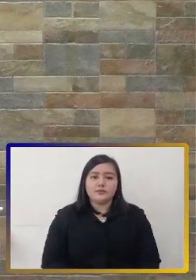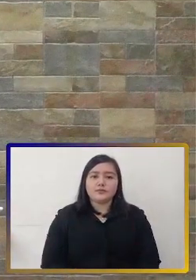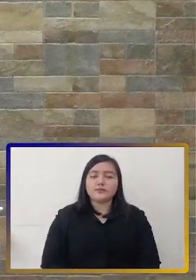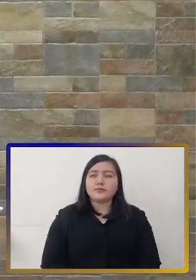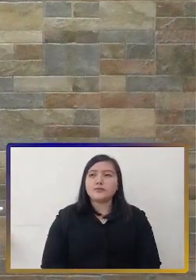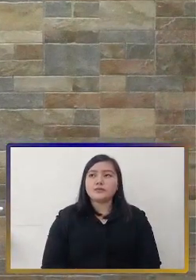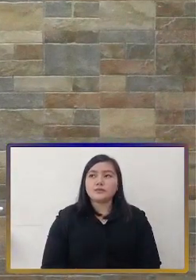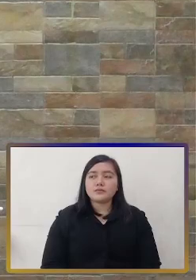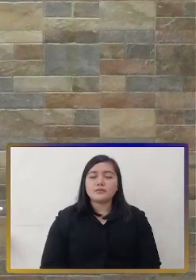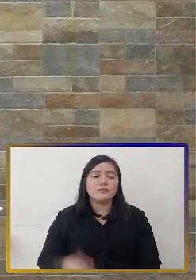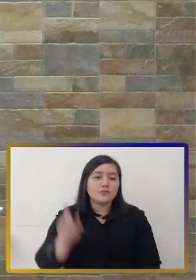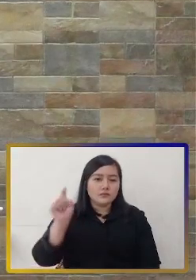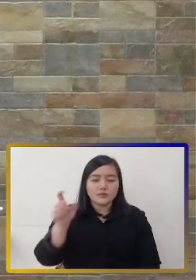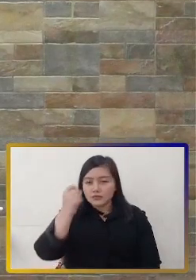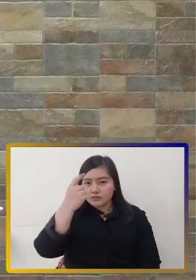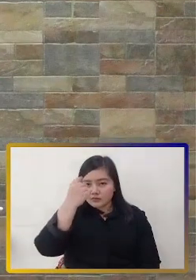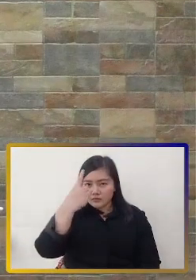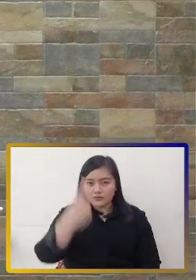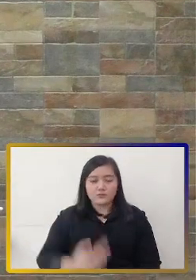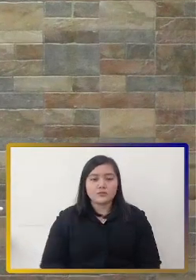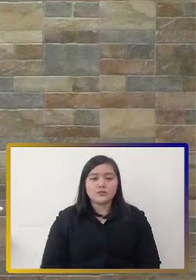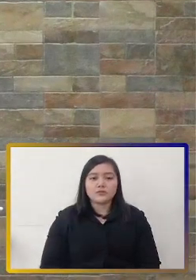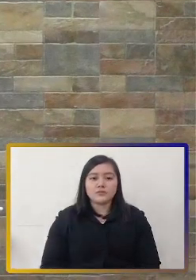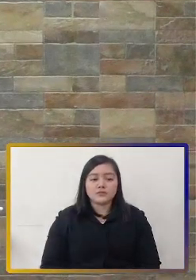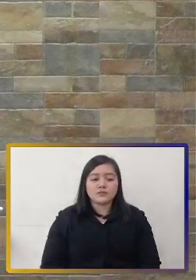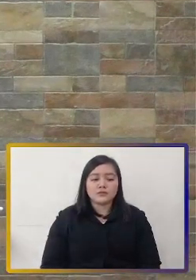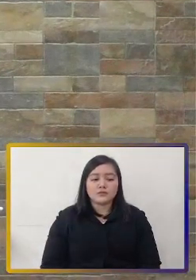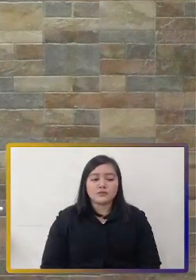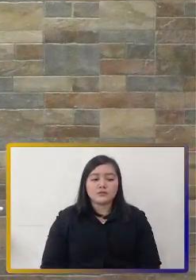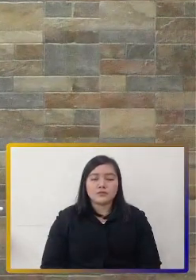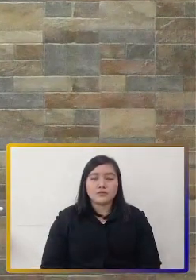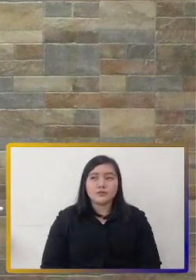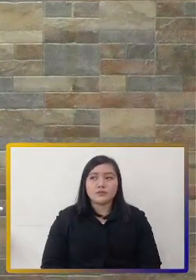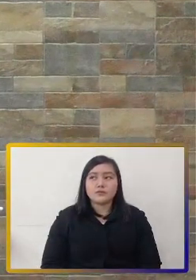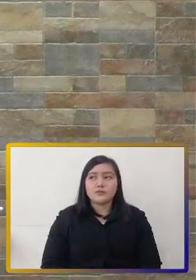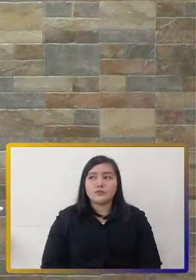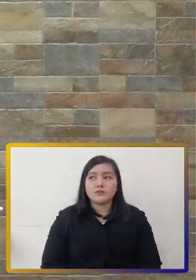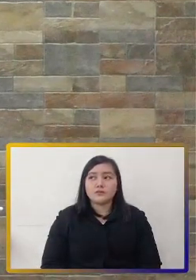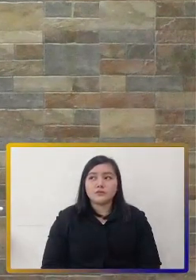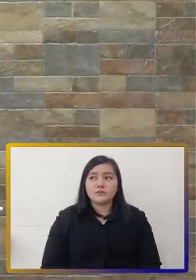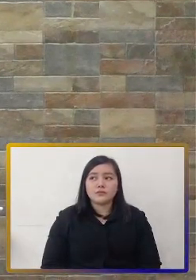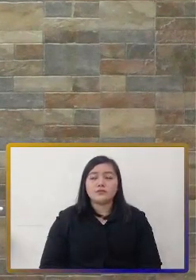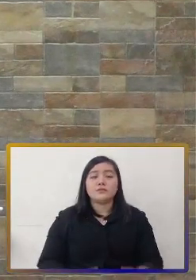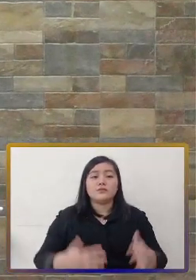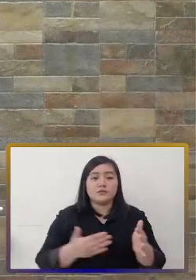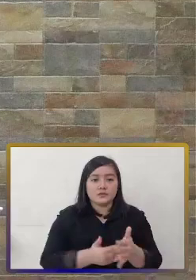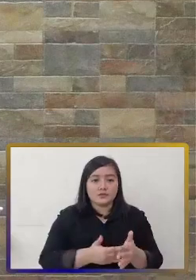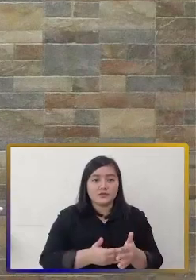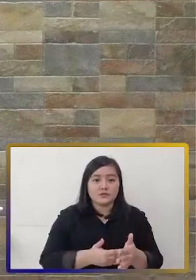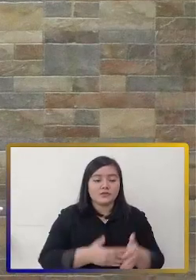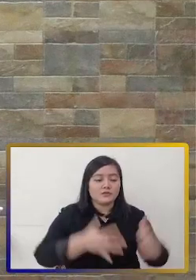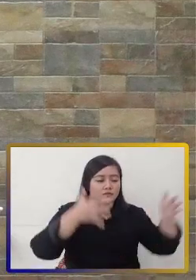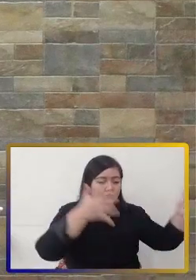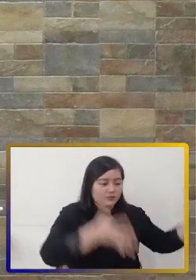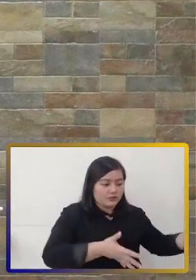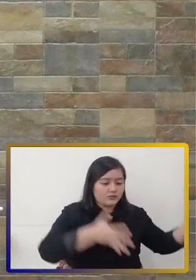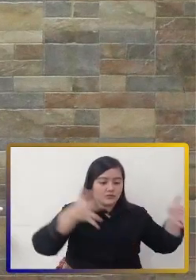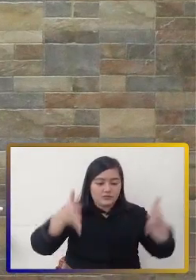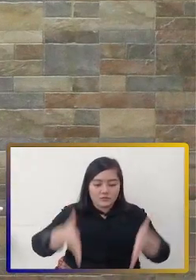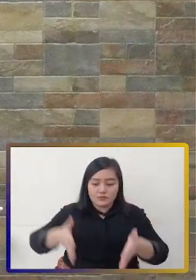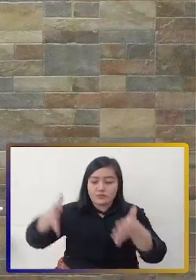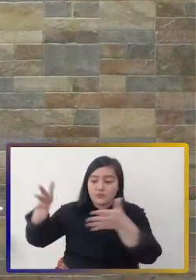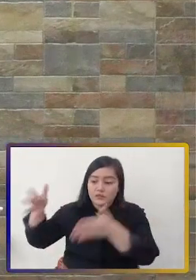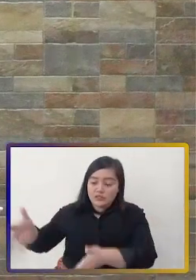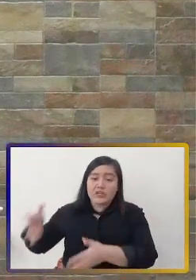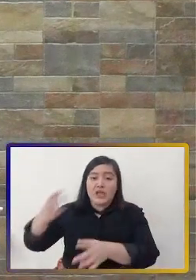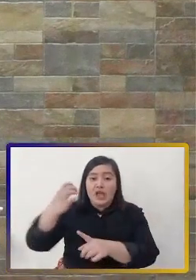ito maunawaan para makita natin, sabi ko po sa inyo before, by centuries. You see, hindi natin ititrace yung